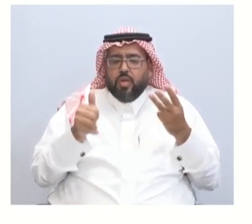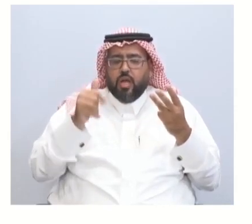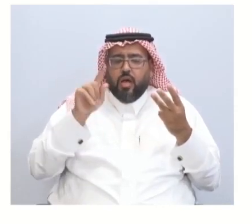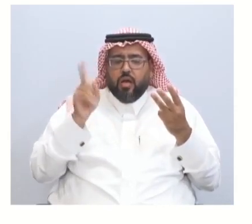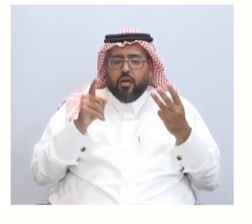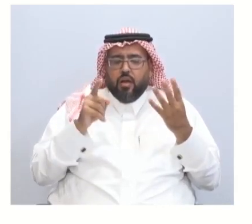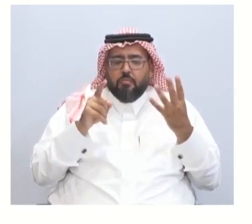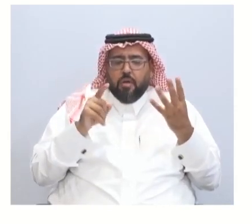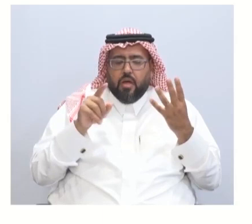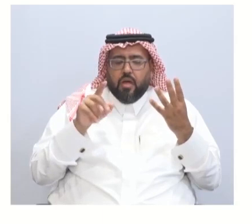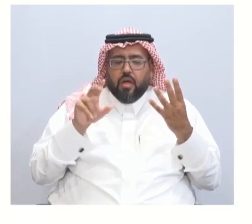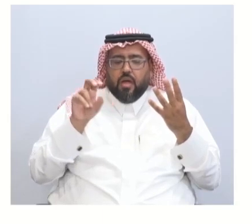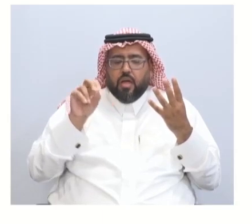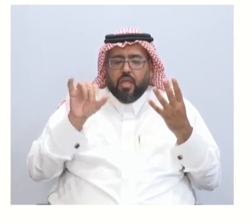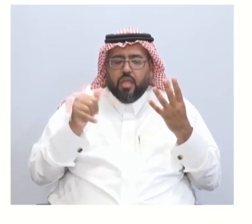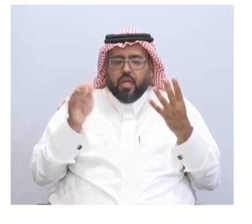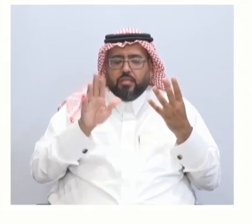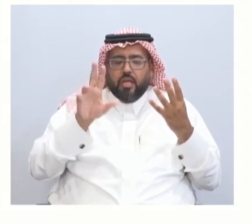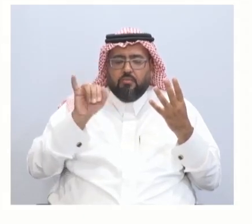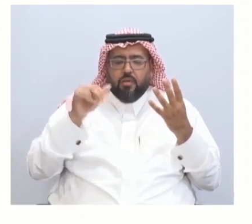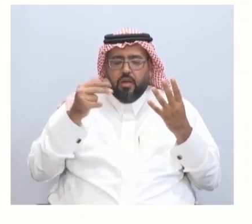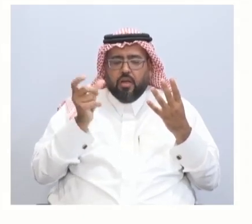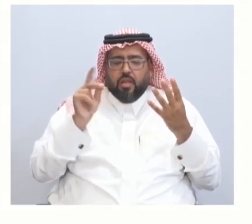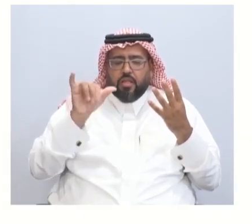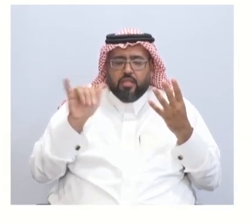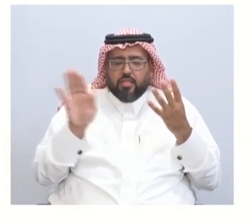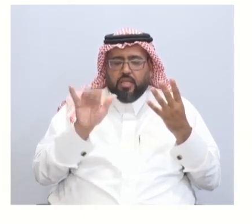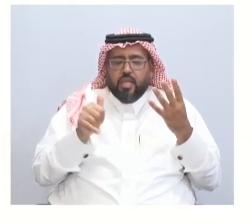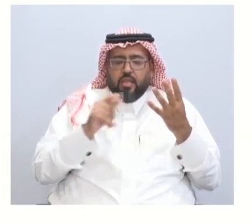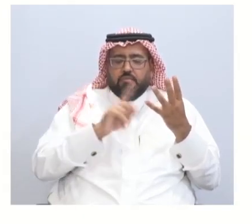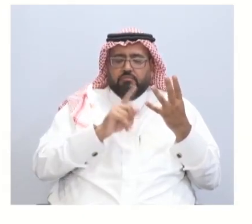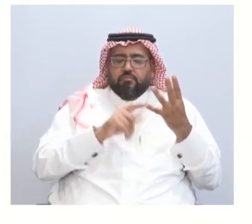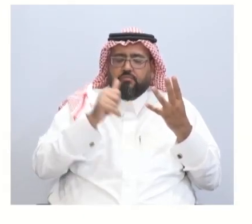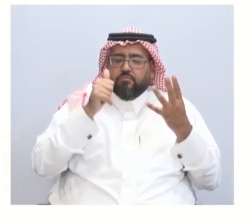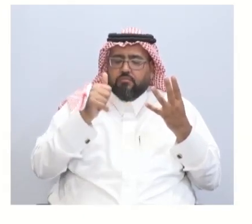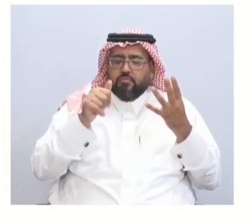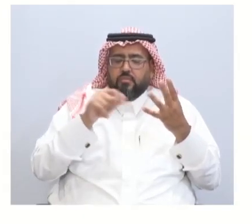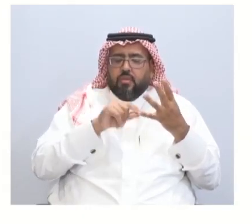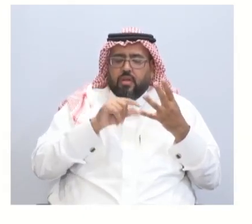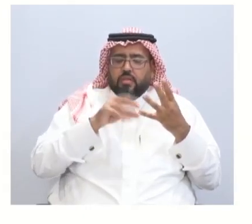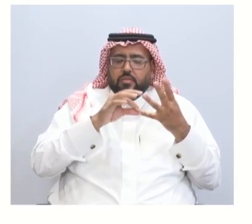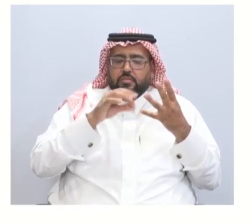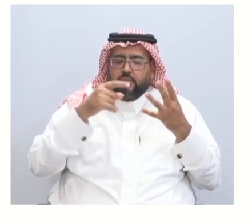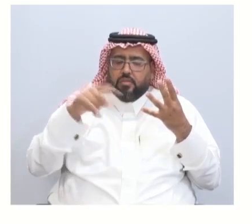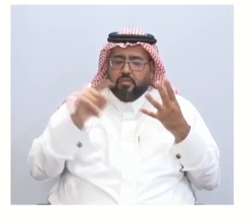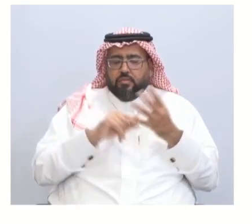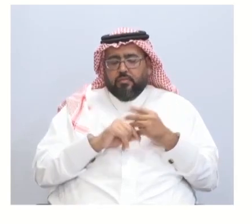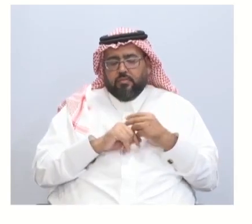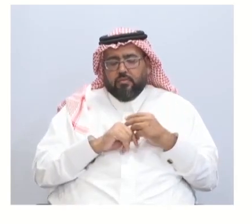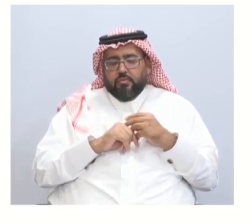المغناطيسيه احسنتم بارك الله فيكم الجواب الصحيح هو جهاز قياس